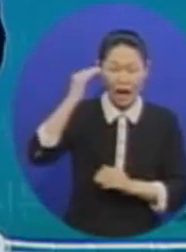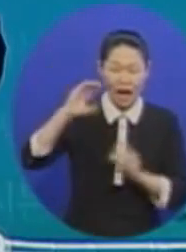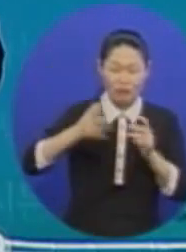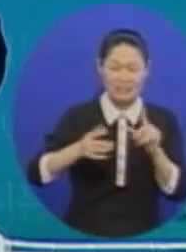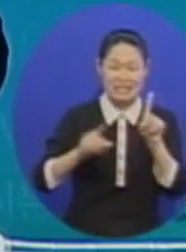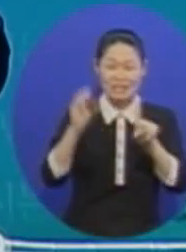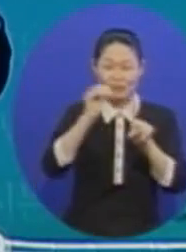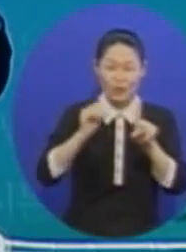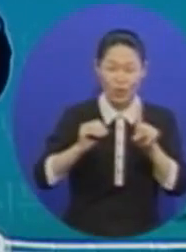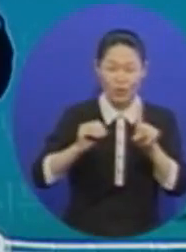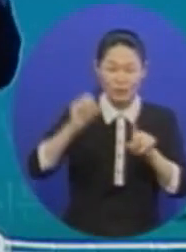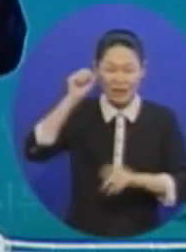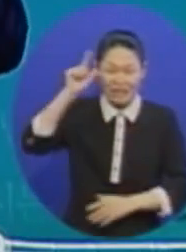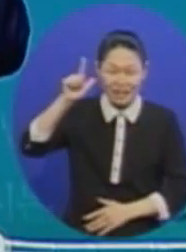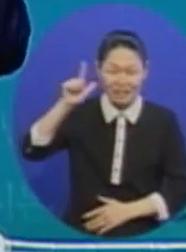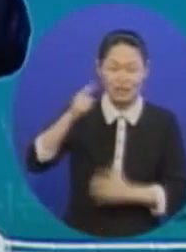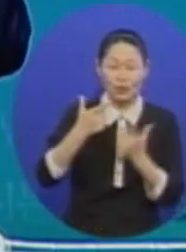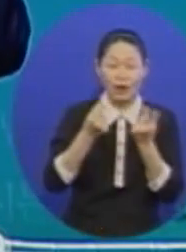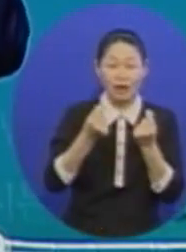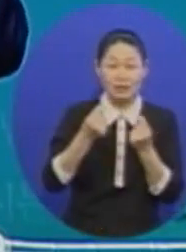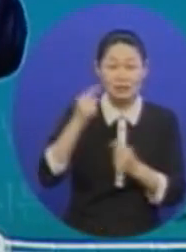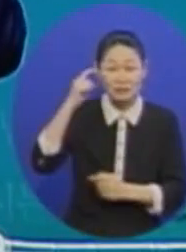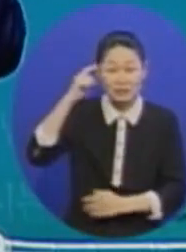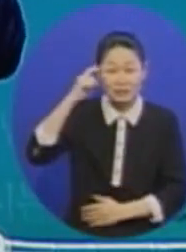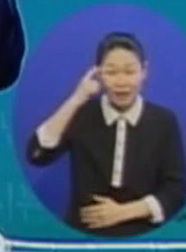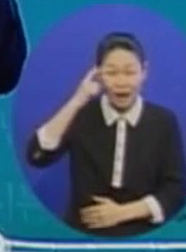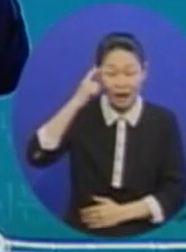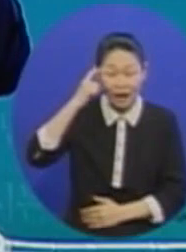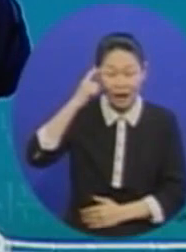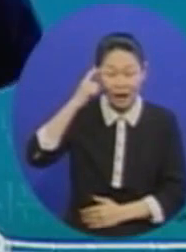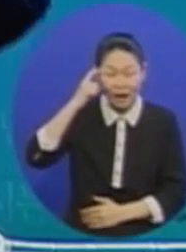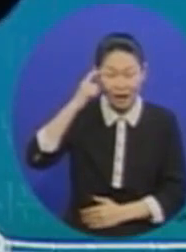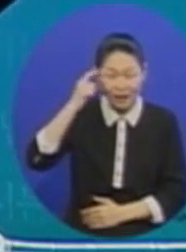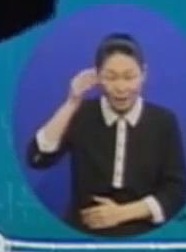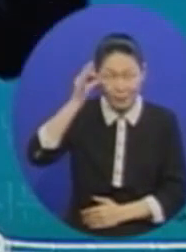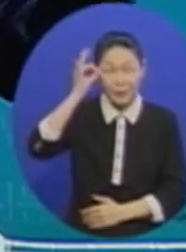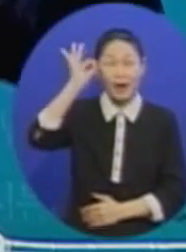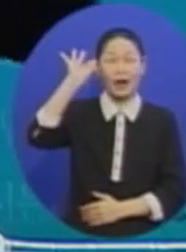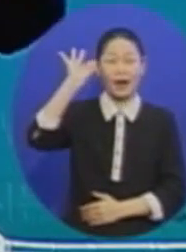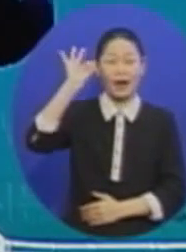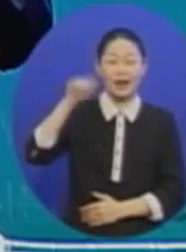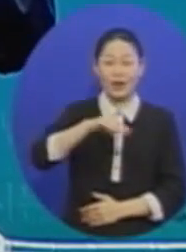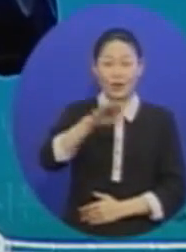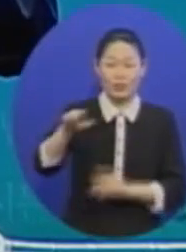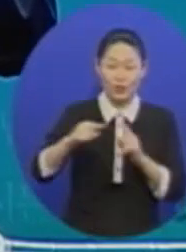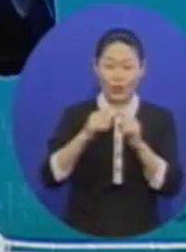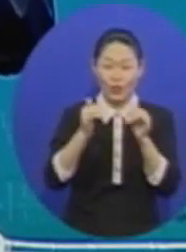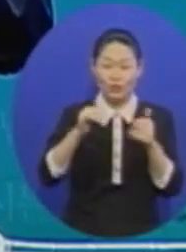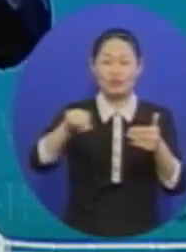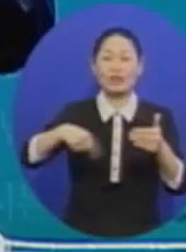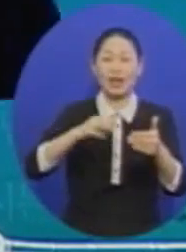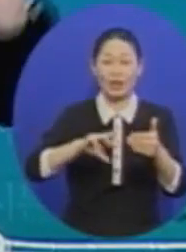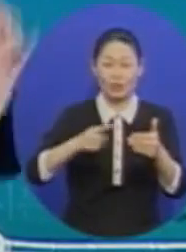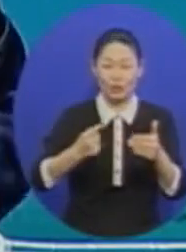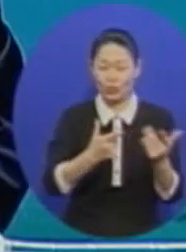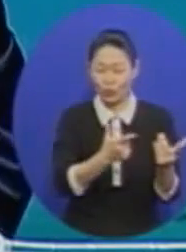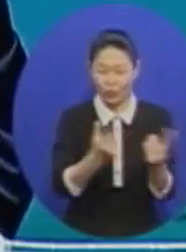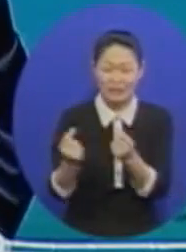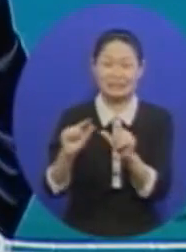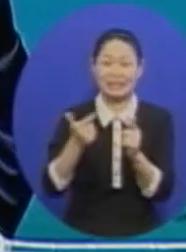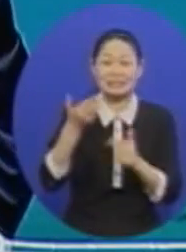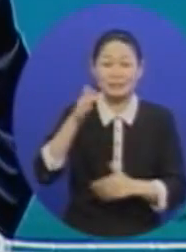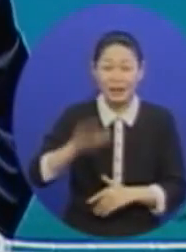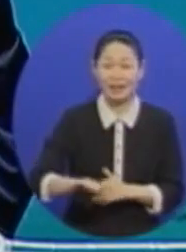엘리트 이런 개념이 올라요 교회인 들 중에도 교인들 중에도 다도 가진